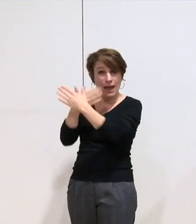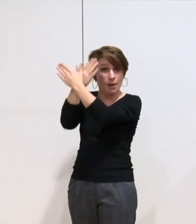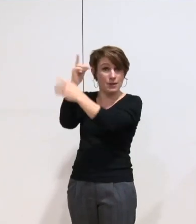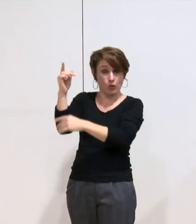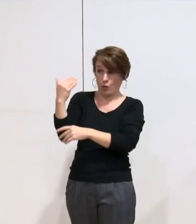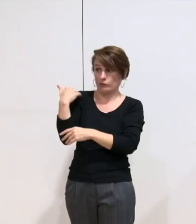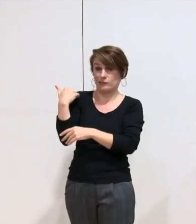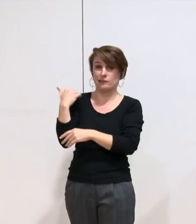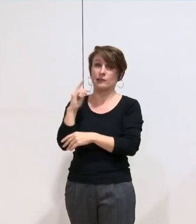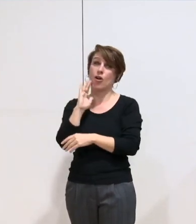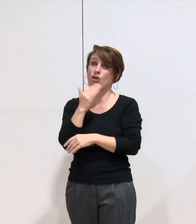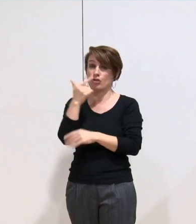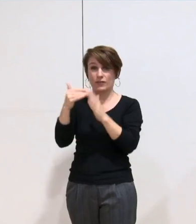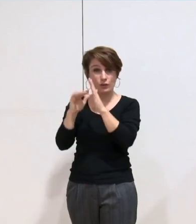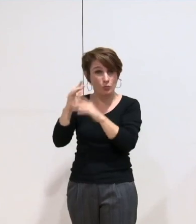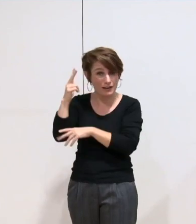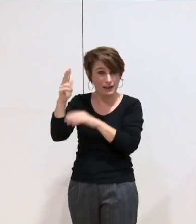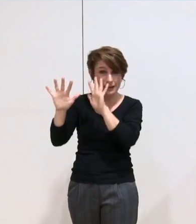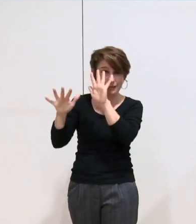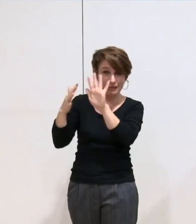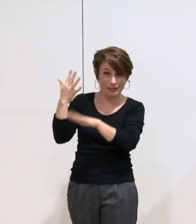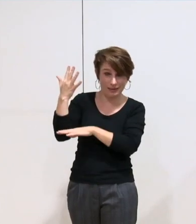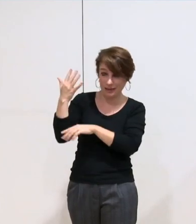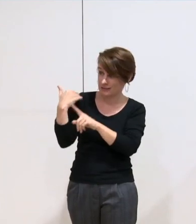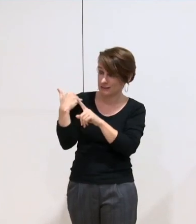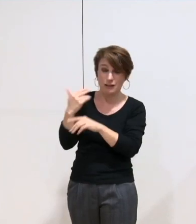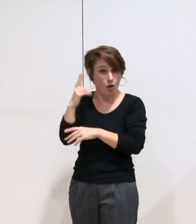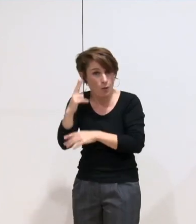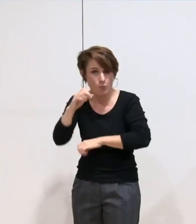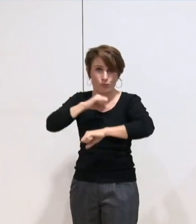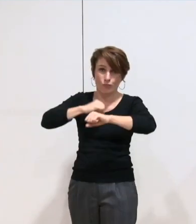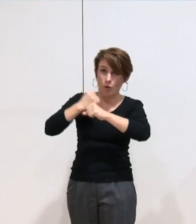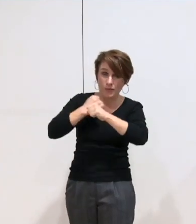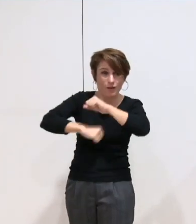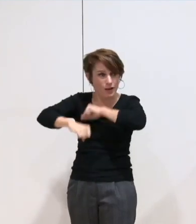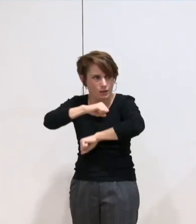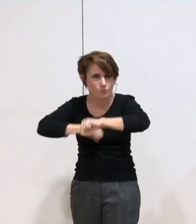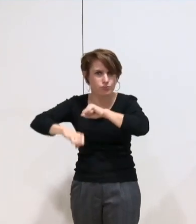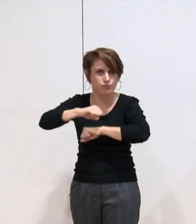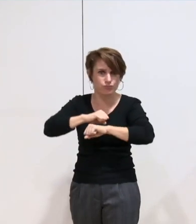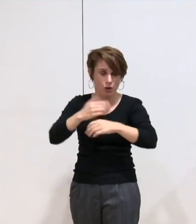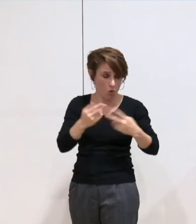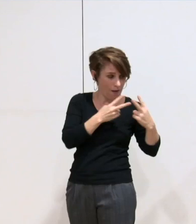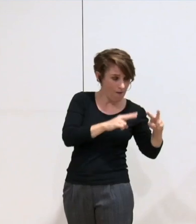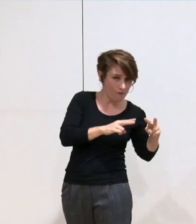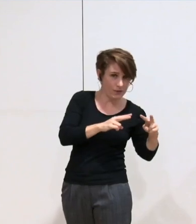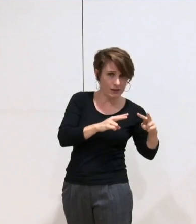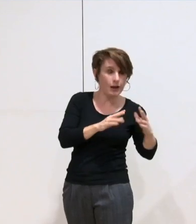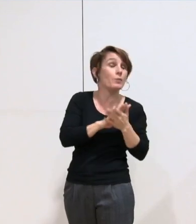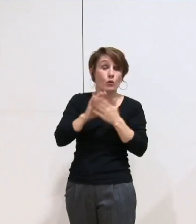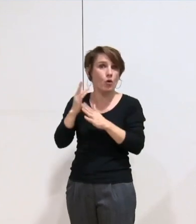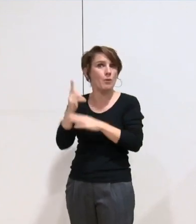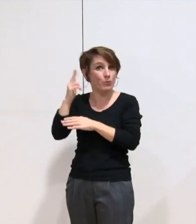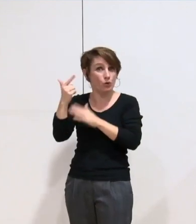pré-schéma directeur du tourisme d'affaires de lancer un travail que nous avons mené entre la ville et la métro en 2014 et qui